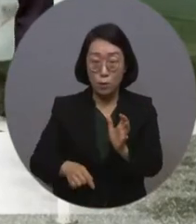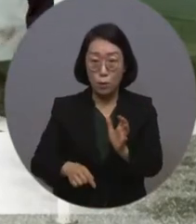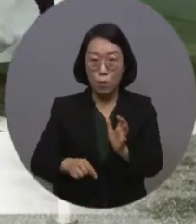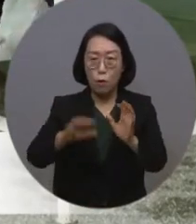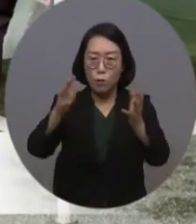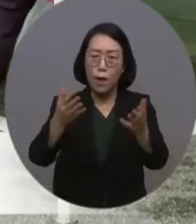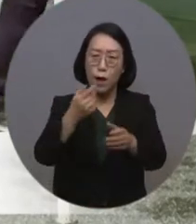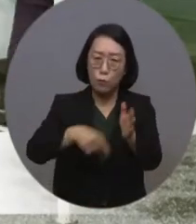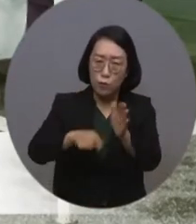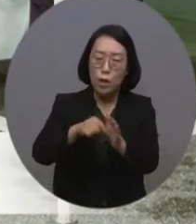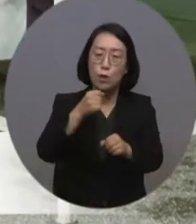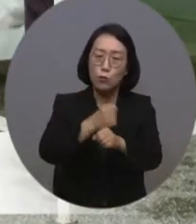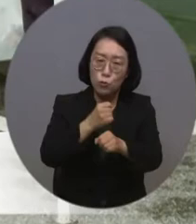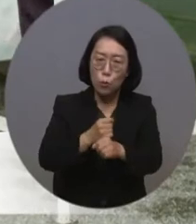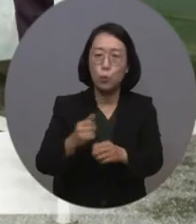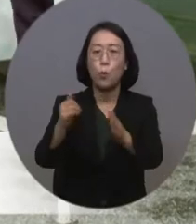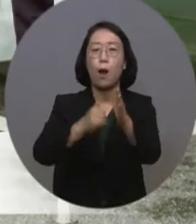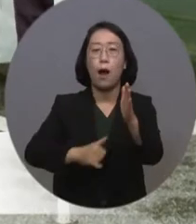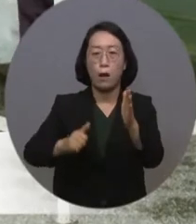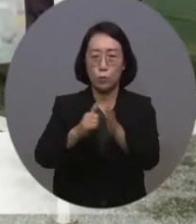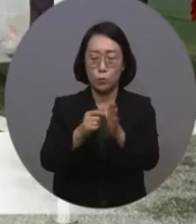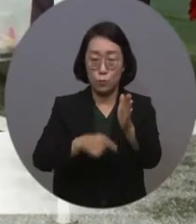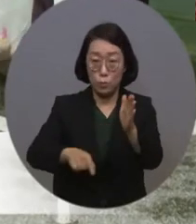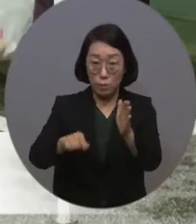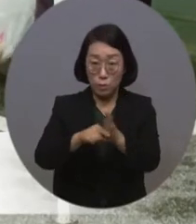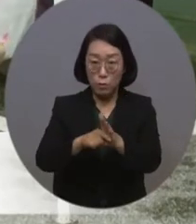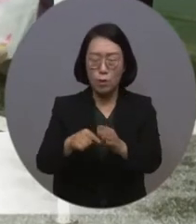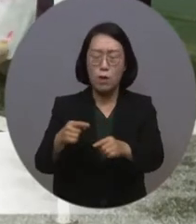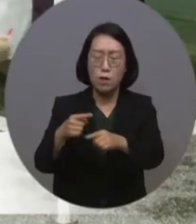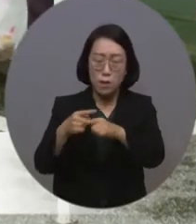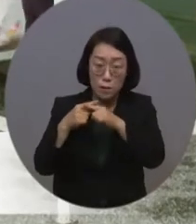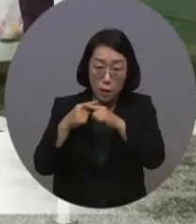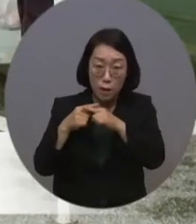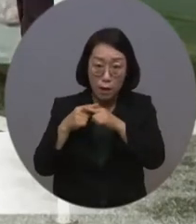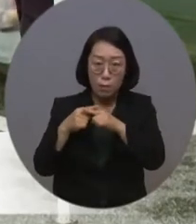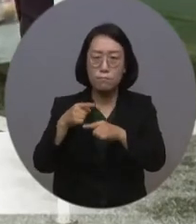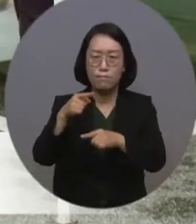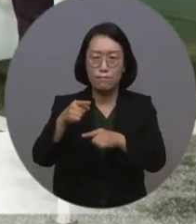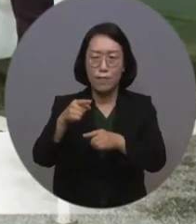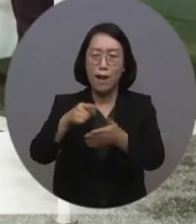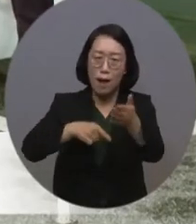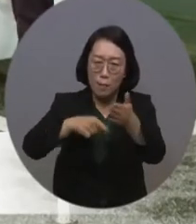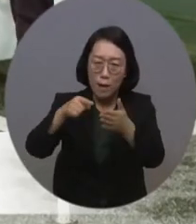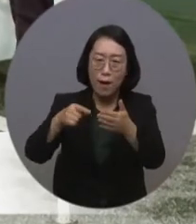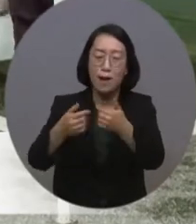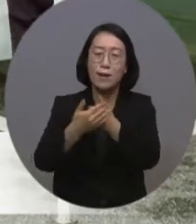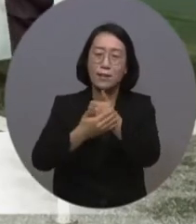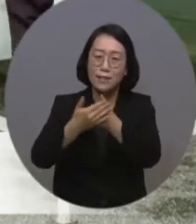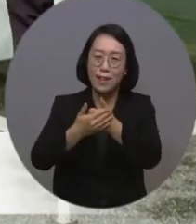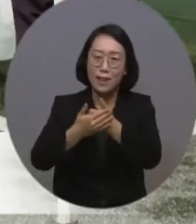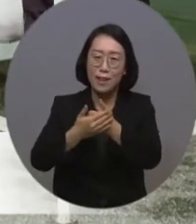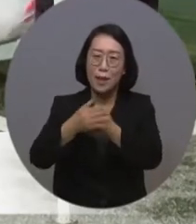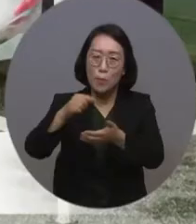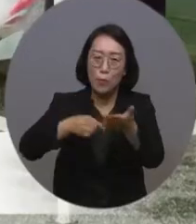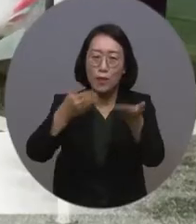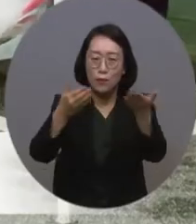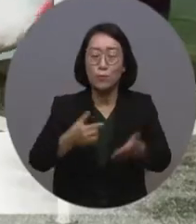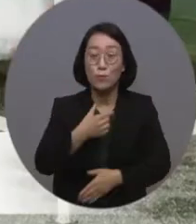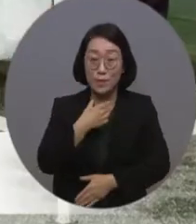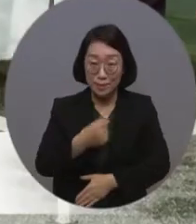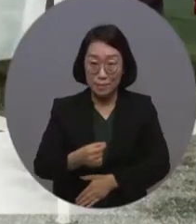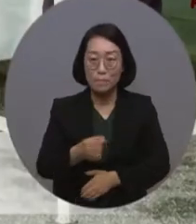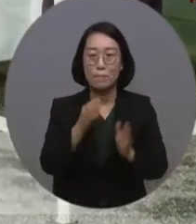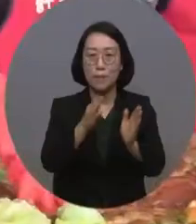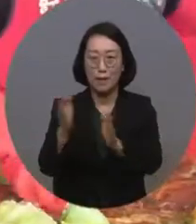유공자님과 보훈 가족들을 위해서 그분들의 희생이 있었기에 저희가 작으나마 그분들한테 은혜에 보답하고자 행사를